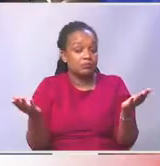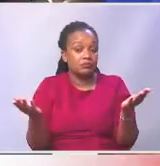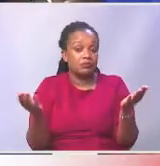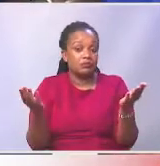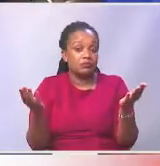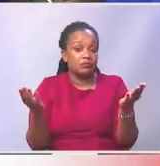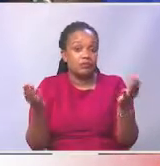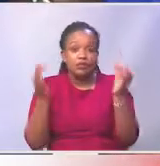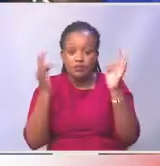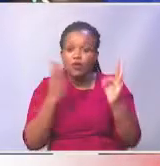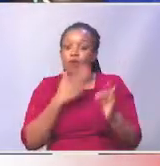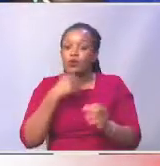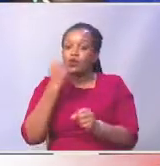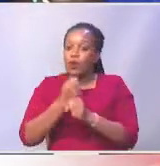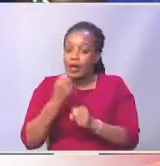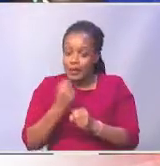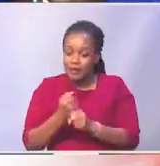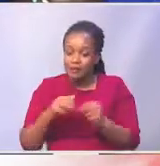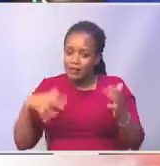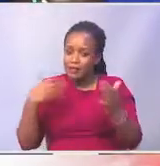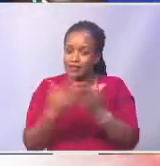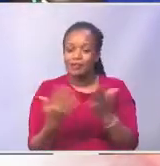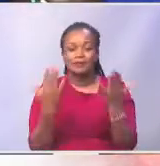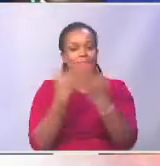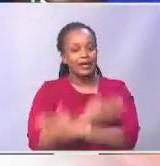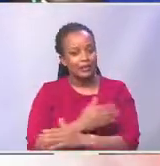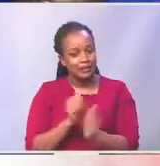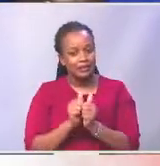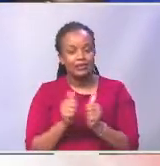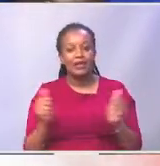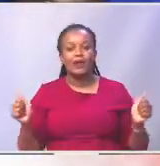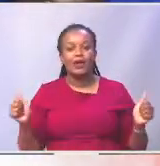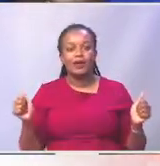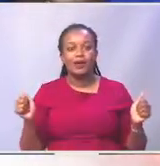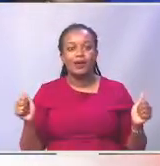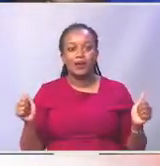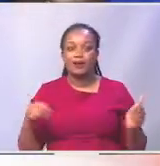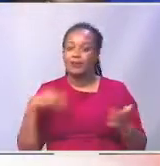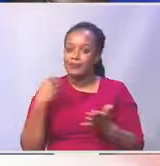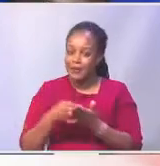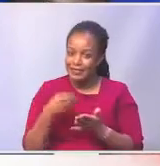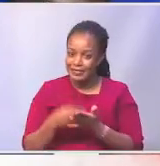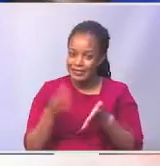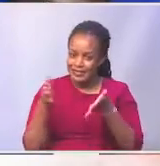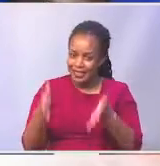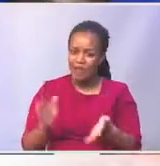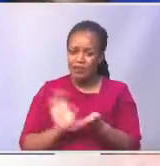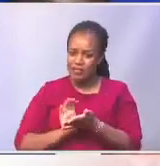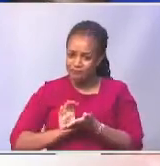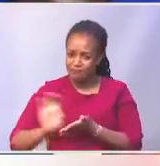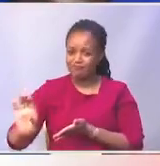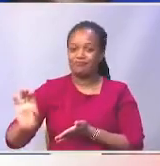kufanya mpaka usiku, sawa, pesa. Pesa hiko tutatoa.